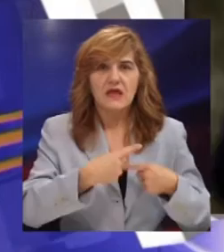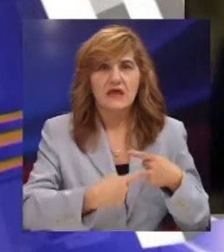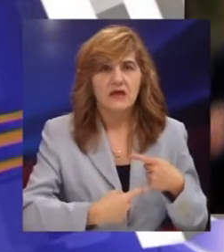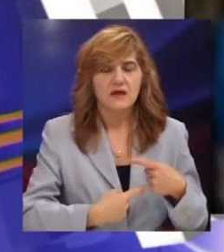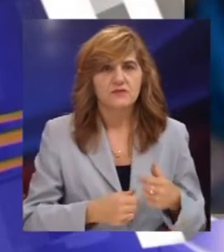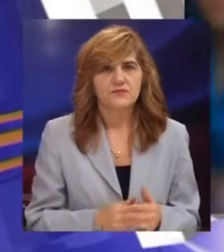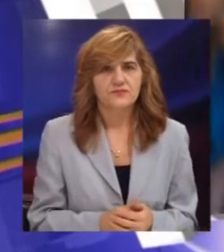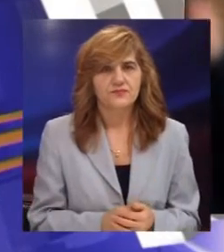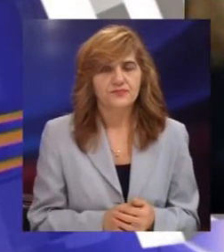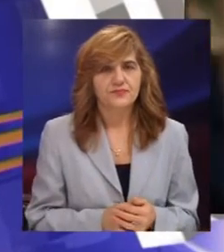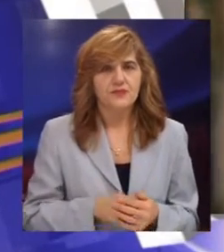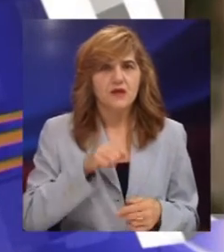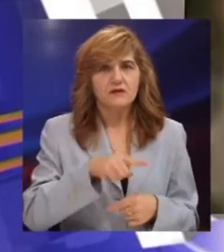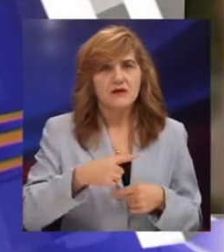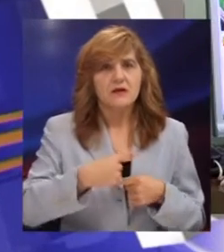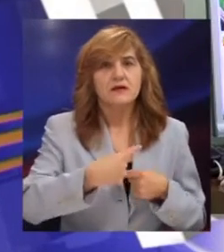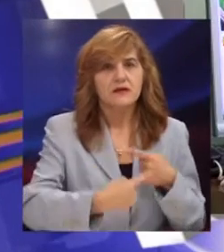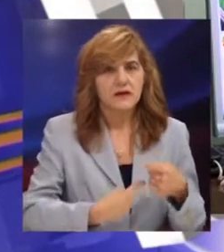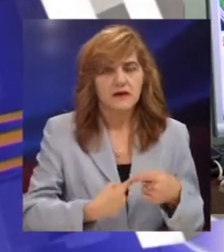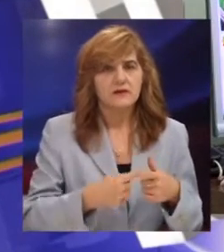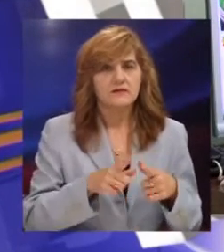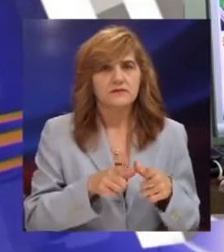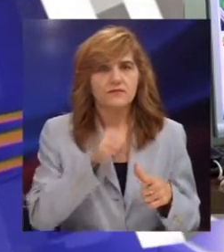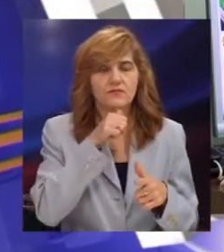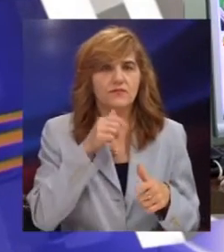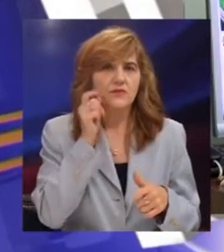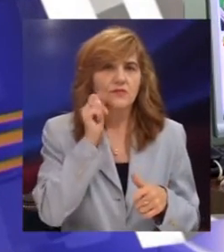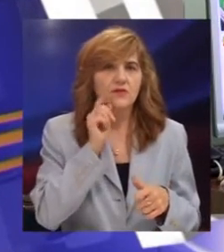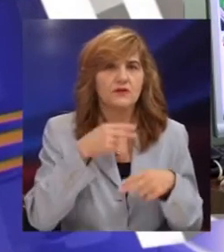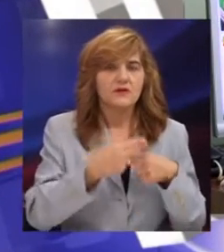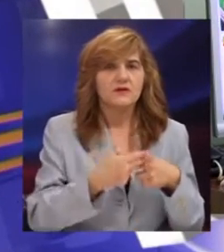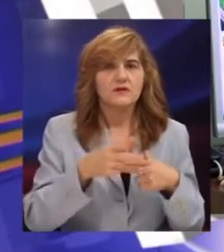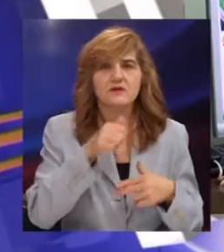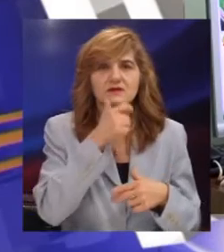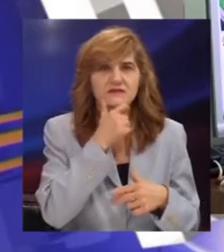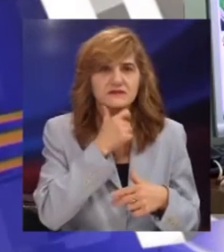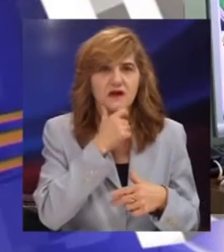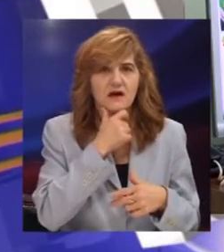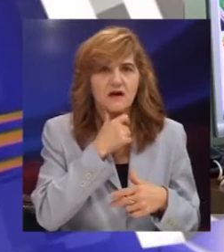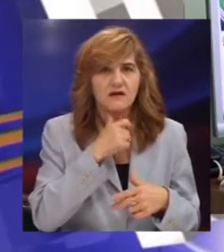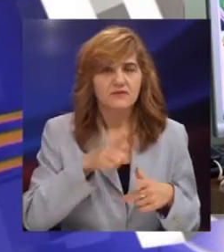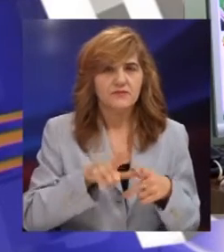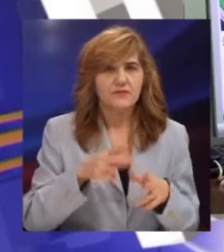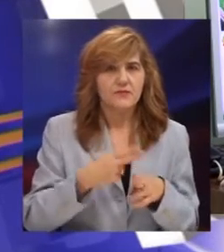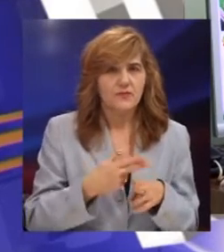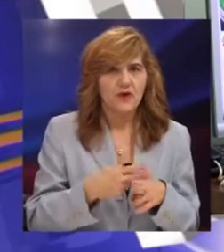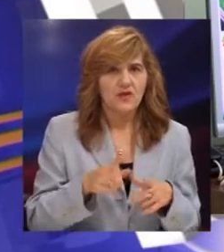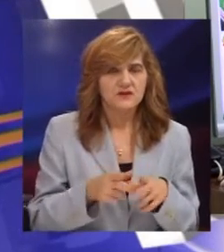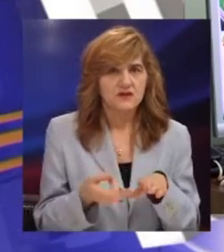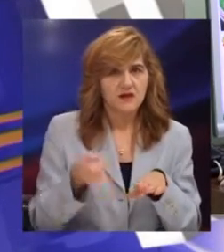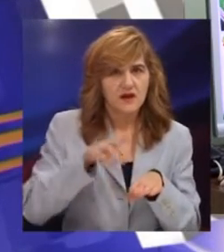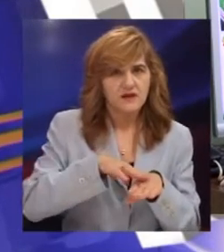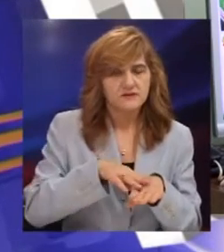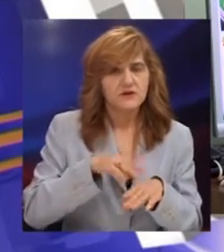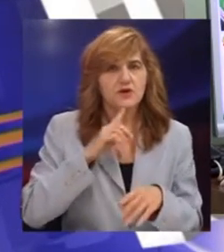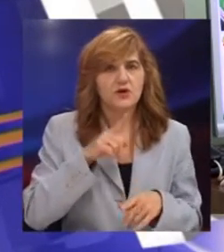genetsko poreklo. Genska malformacija, genska mutacija koja može da bude stara i u tom slučaju se te bolesti